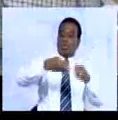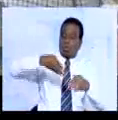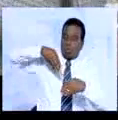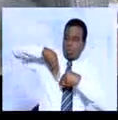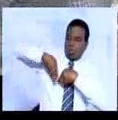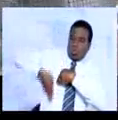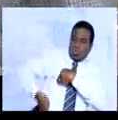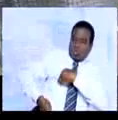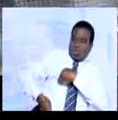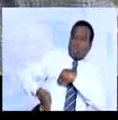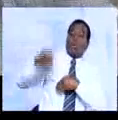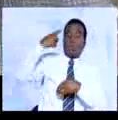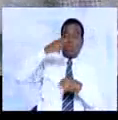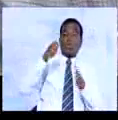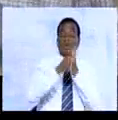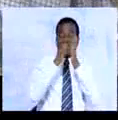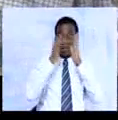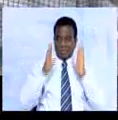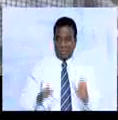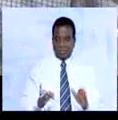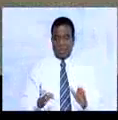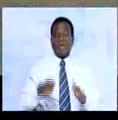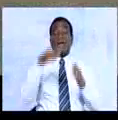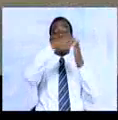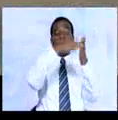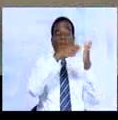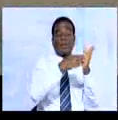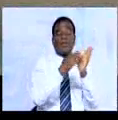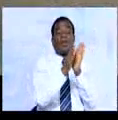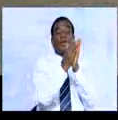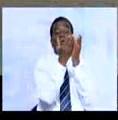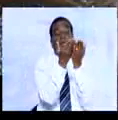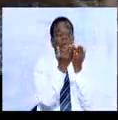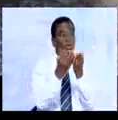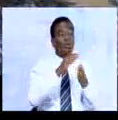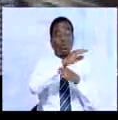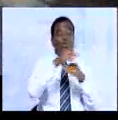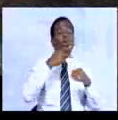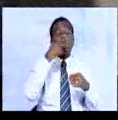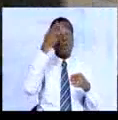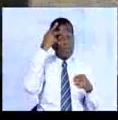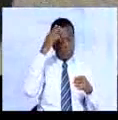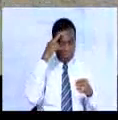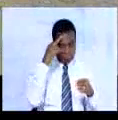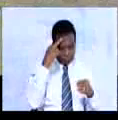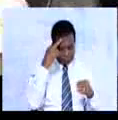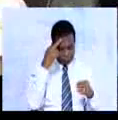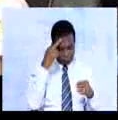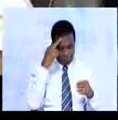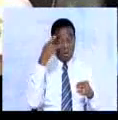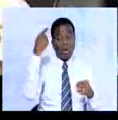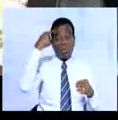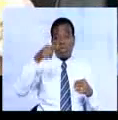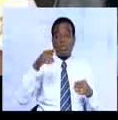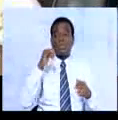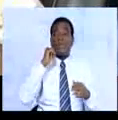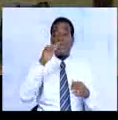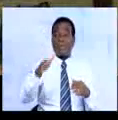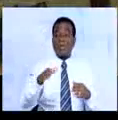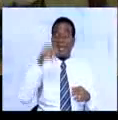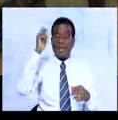le stress de la rentrée scolaire et des listes de fournitures, tous parents y songent. Pour Dama Diomandé, mère de 3 enfants,